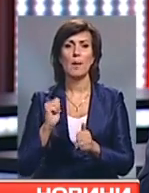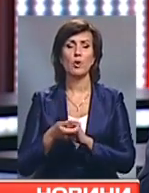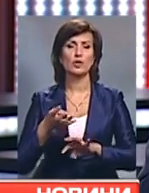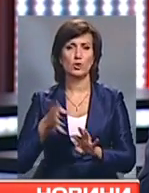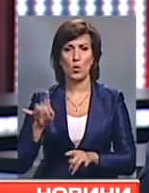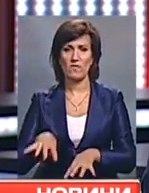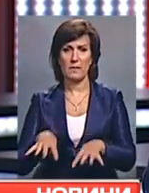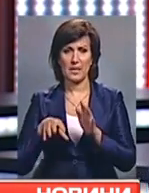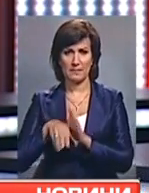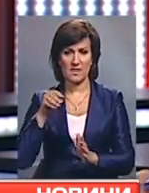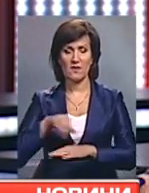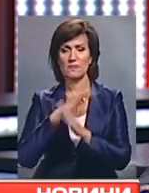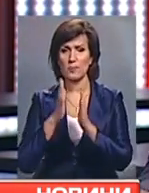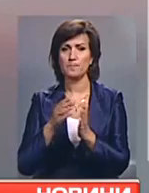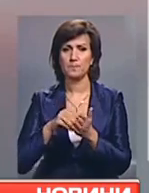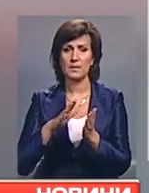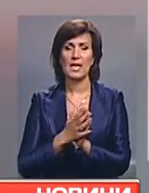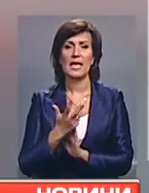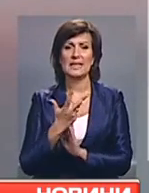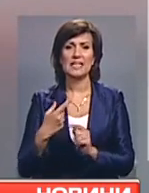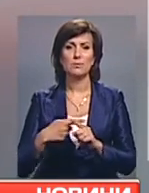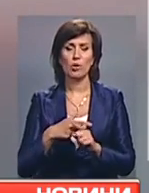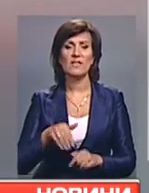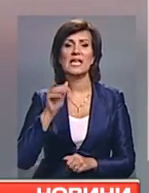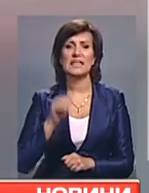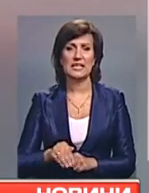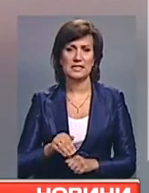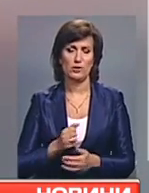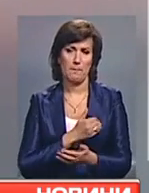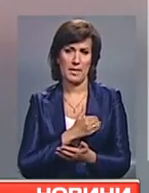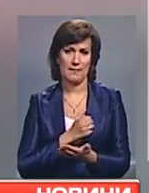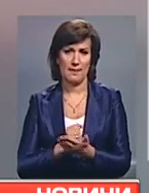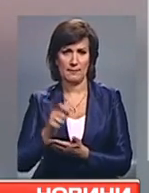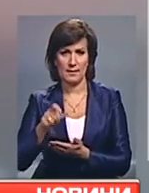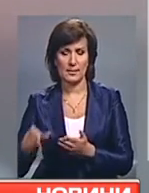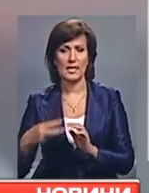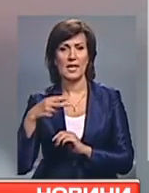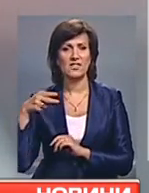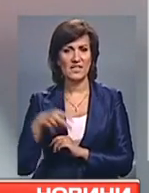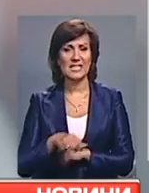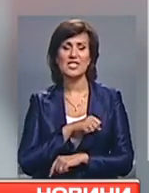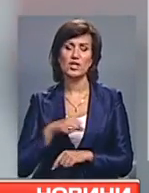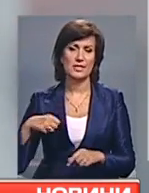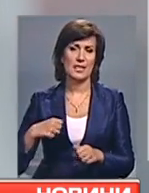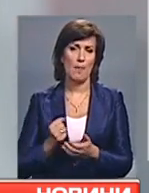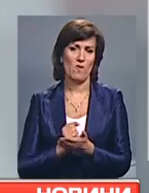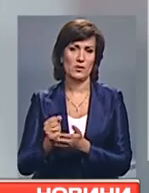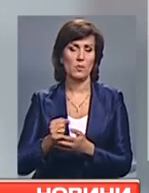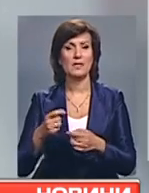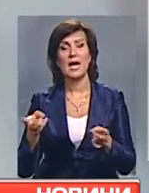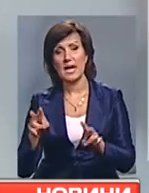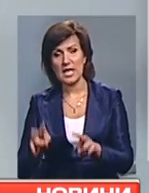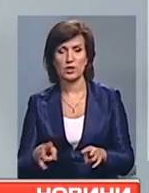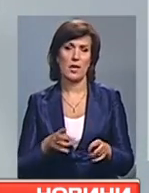парламентські вибори загалом зареєстрували майже 35ся претендентів понад 2 000 з них самовисуванці решта від